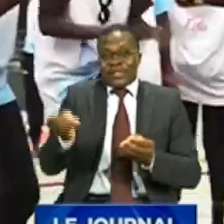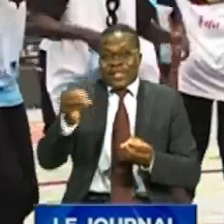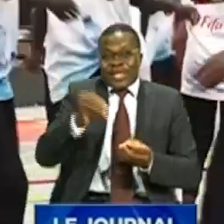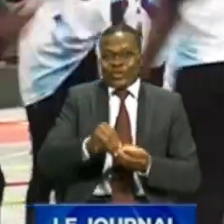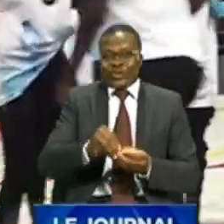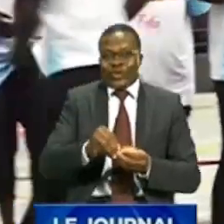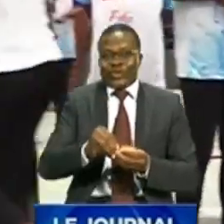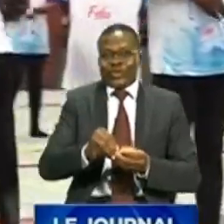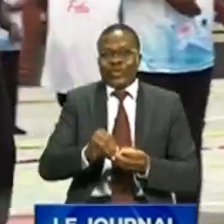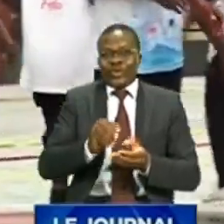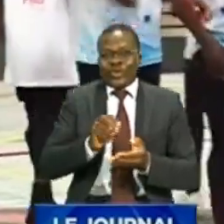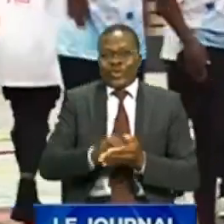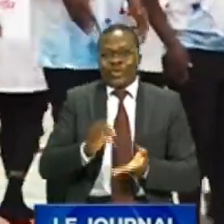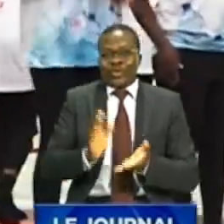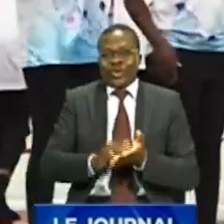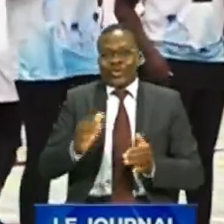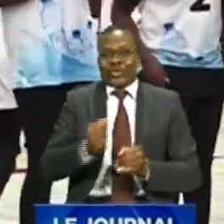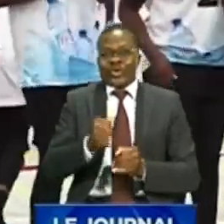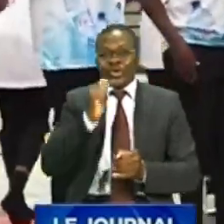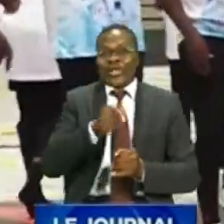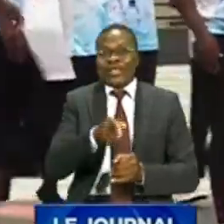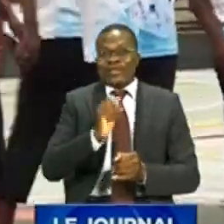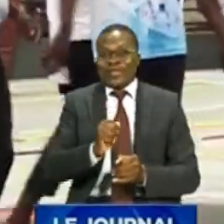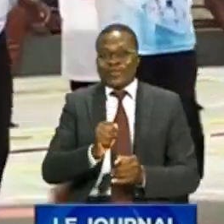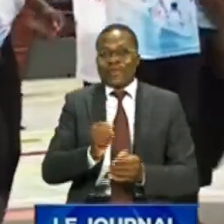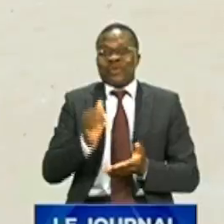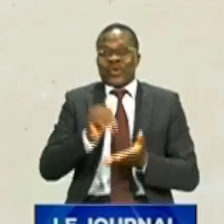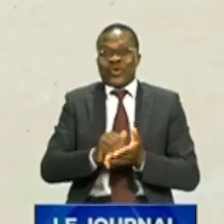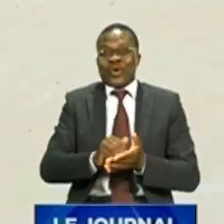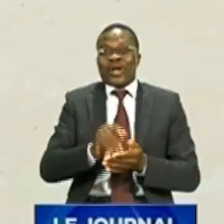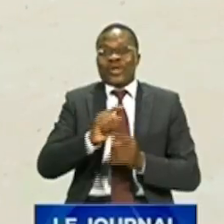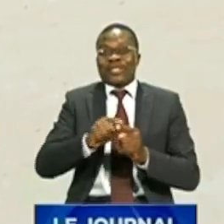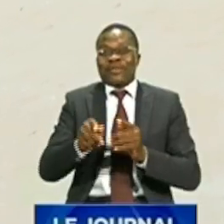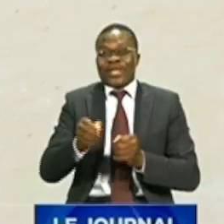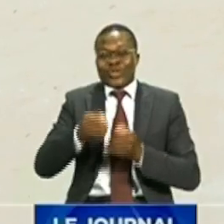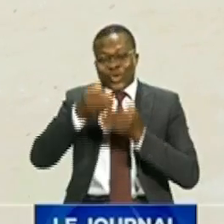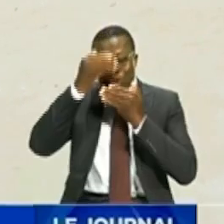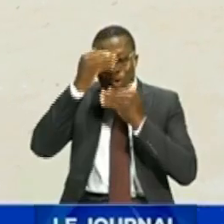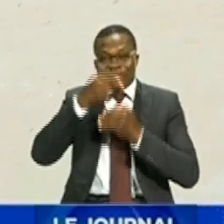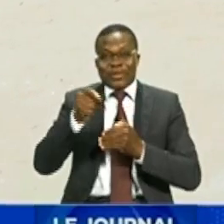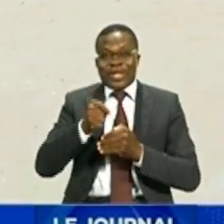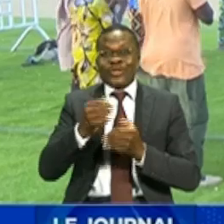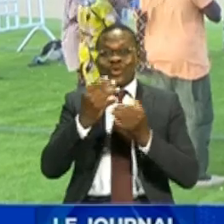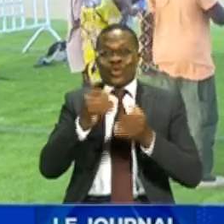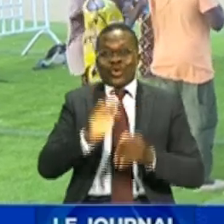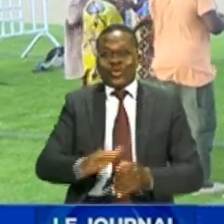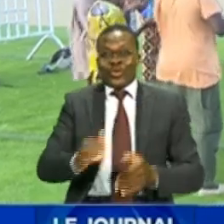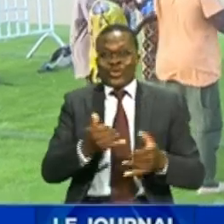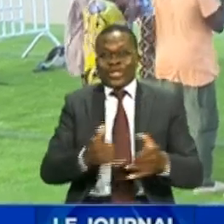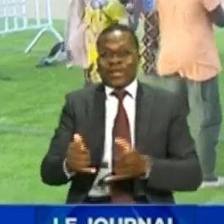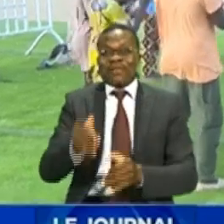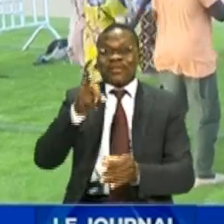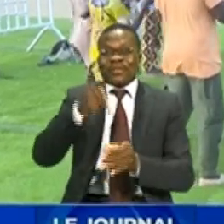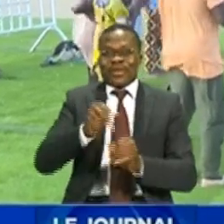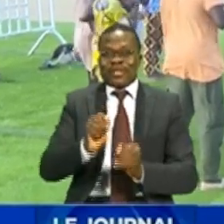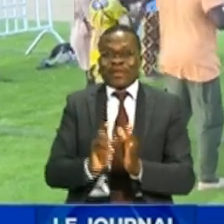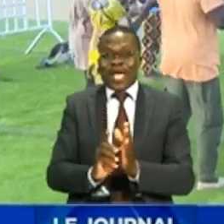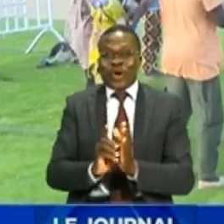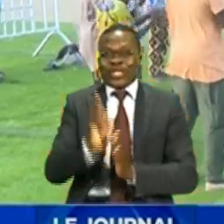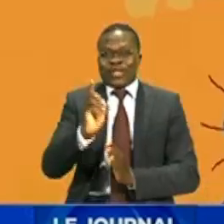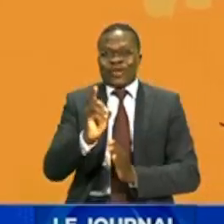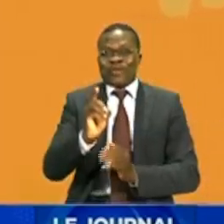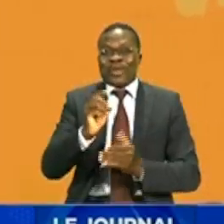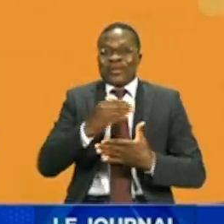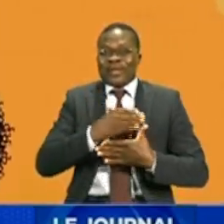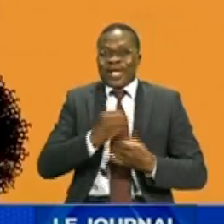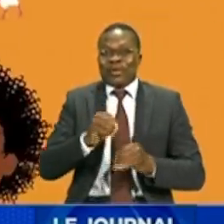s'ajoutent le Bontou, Aminotolé ou encore Jacques Ouettu, plusieurs jeux d'enfance qui participent au développement